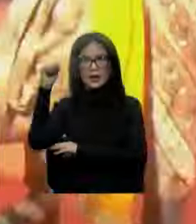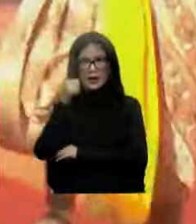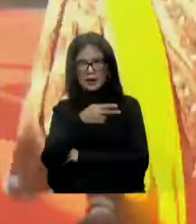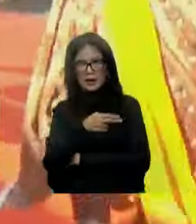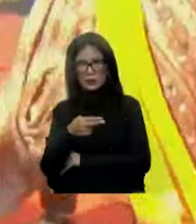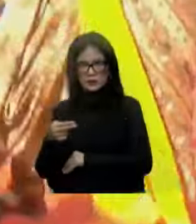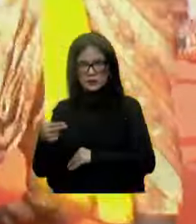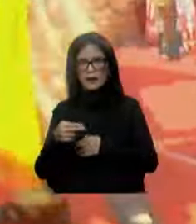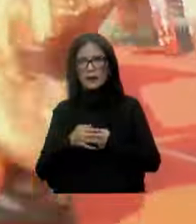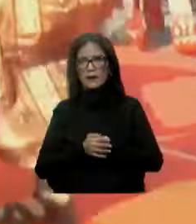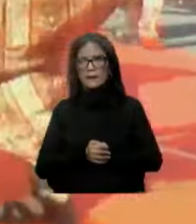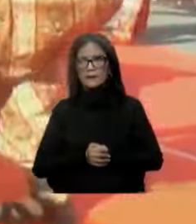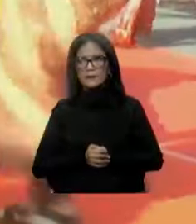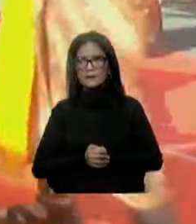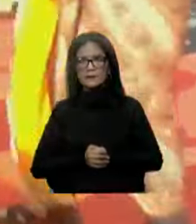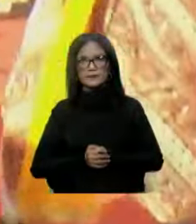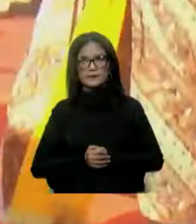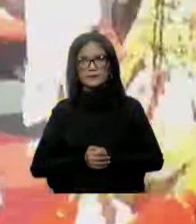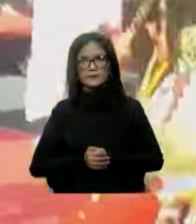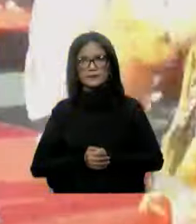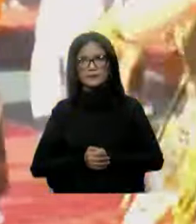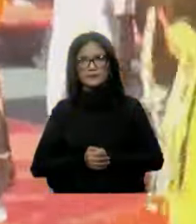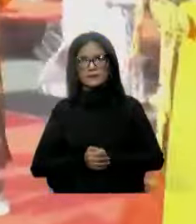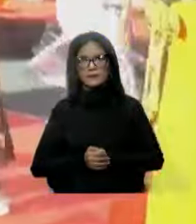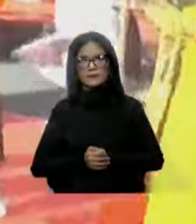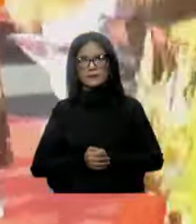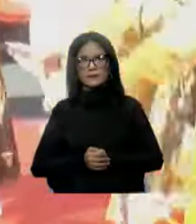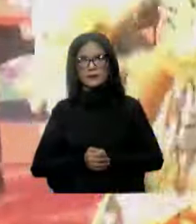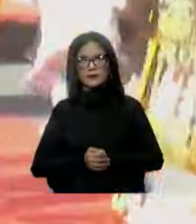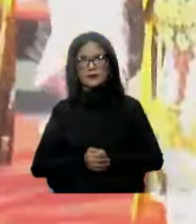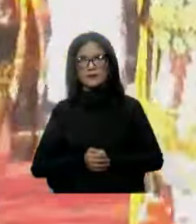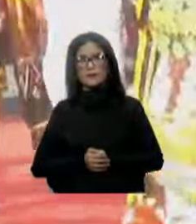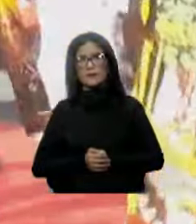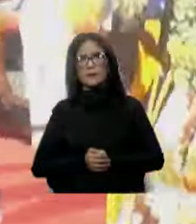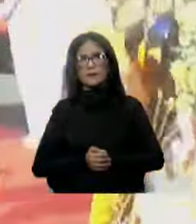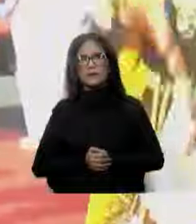Dari Klaten, Jawa Tengah, Saiful Effendi, iNews, melaporkan.